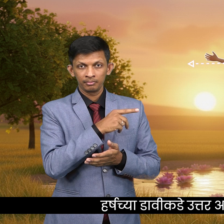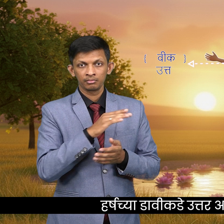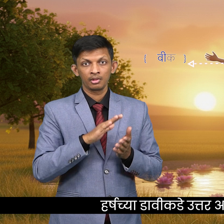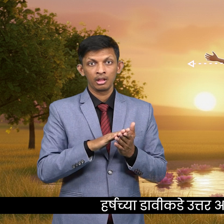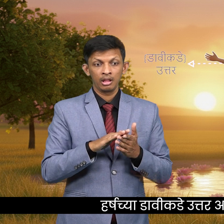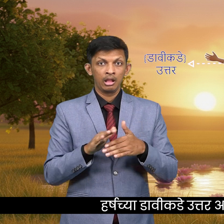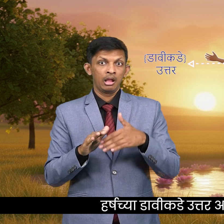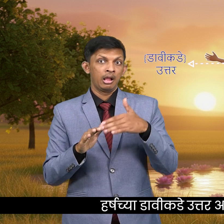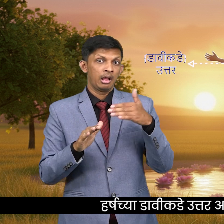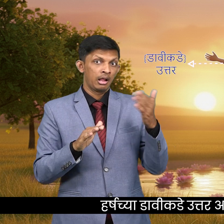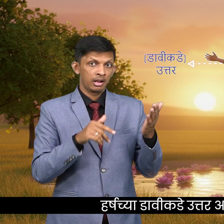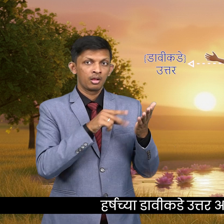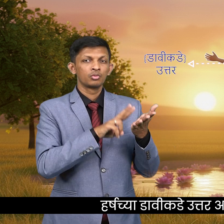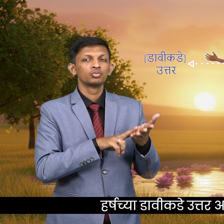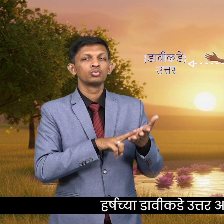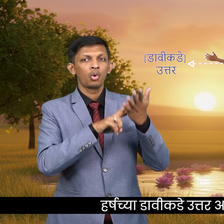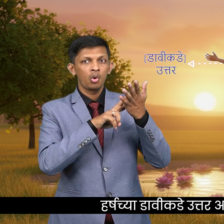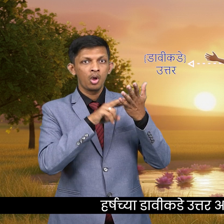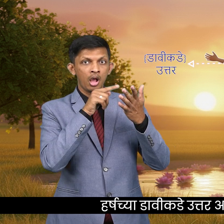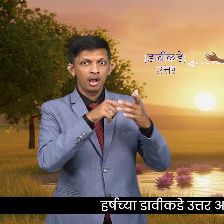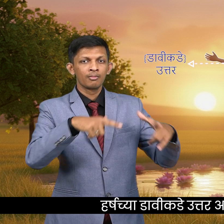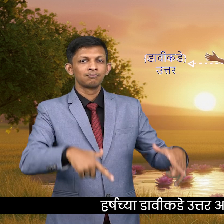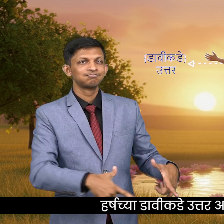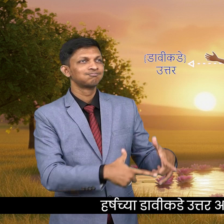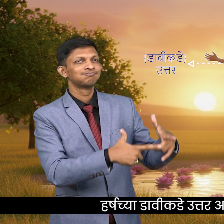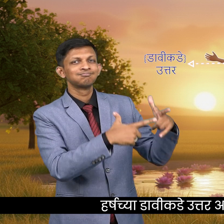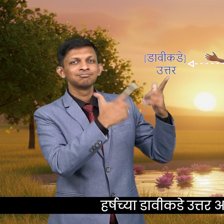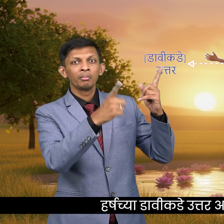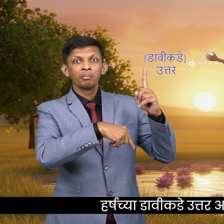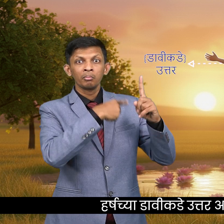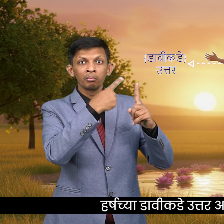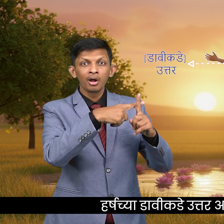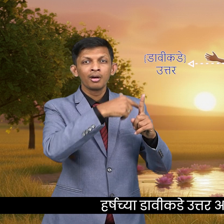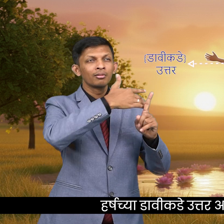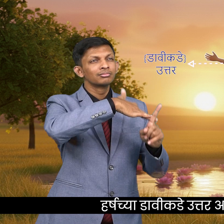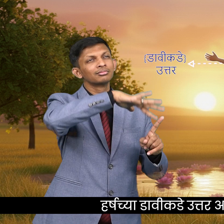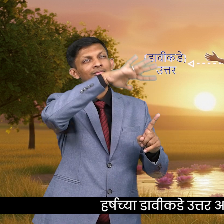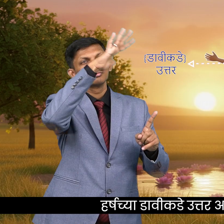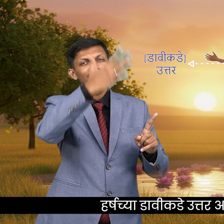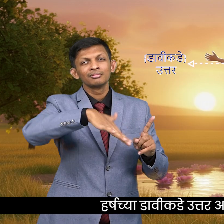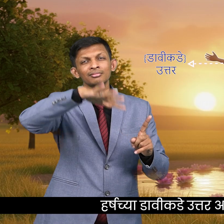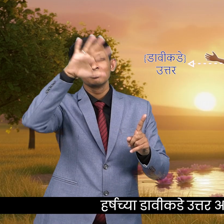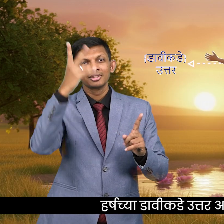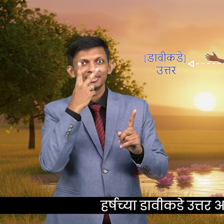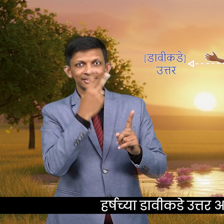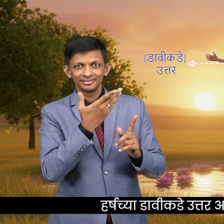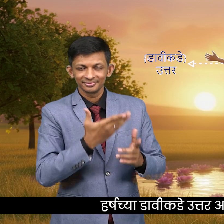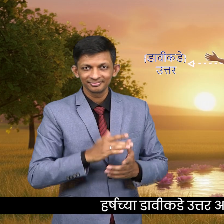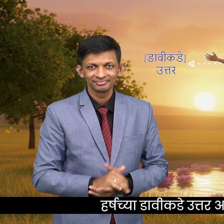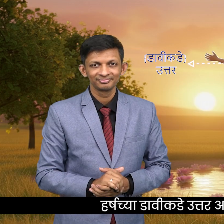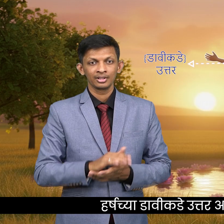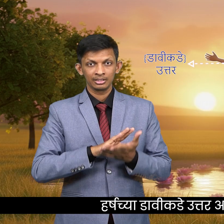हर्षच्या डावीकडे उत्तर आहे. तिथे झाडे आणि टेकड्या आहेत.